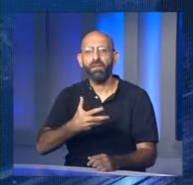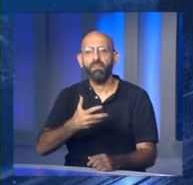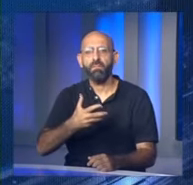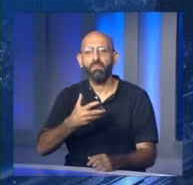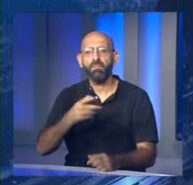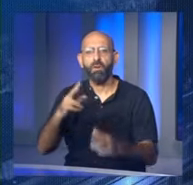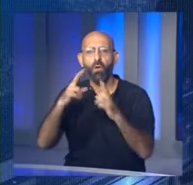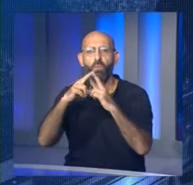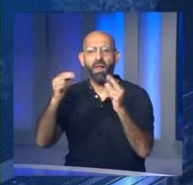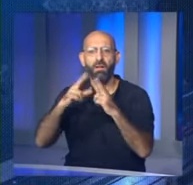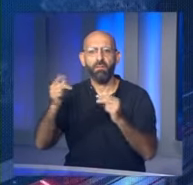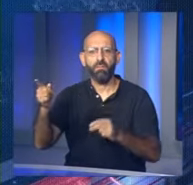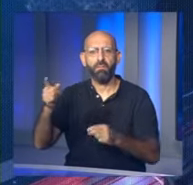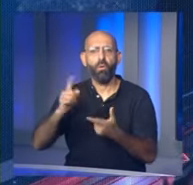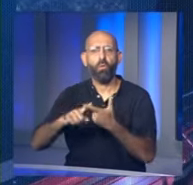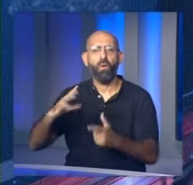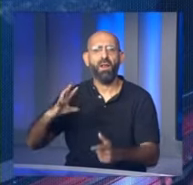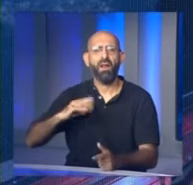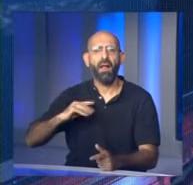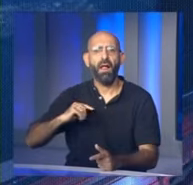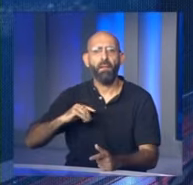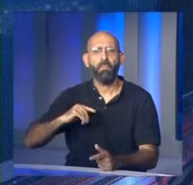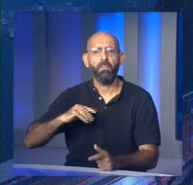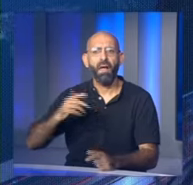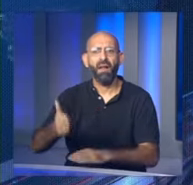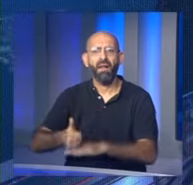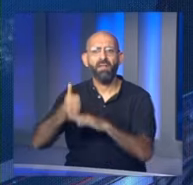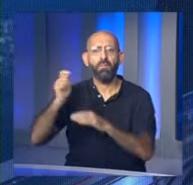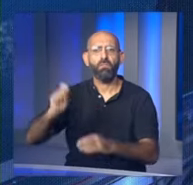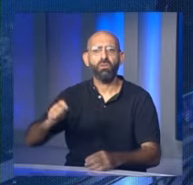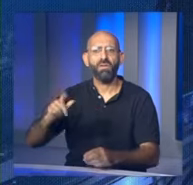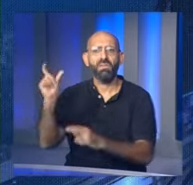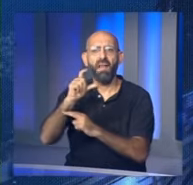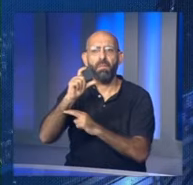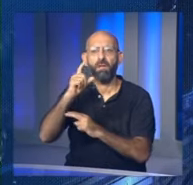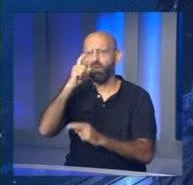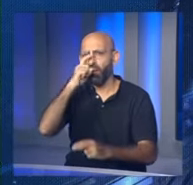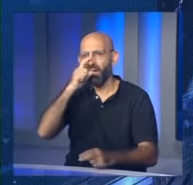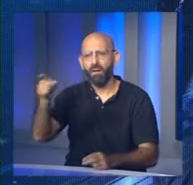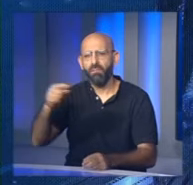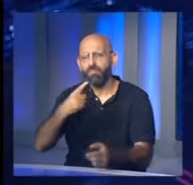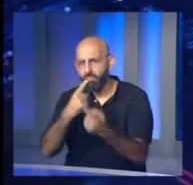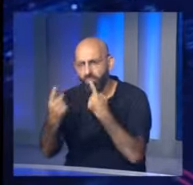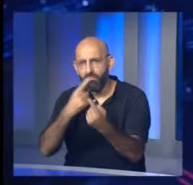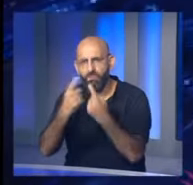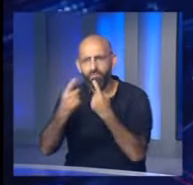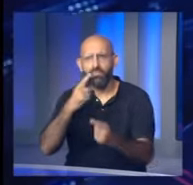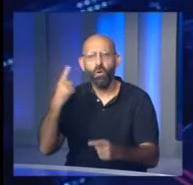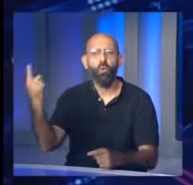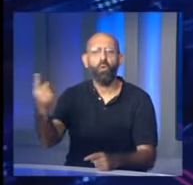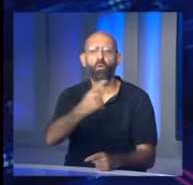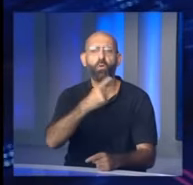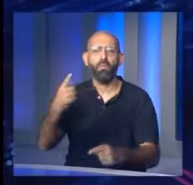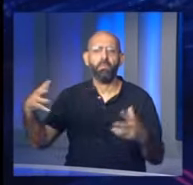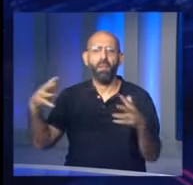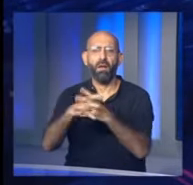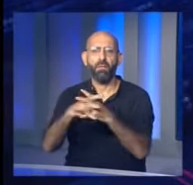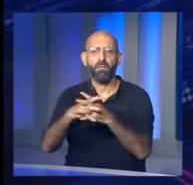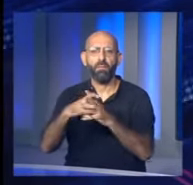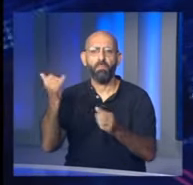اجرى شيخ العقل اتصالين بكل من مفتي الجمهوريه اللبنانيه الشيخ عبد اللطيف دريان ونائب رئيس المجلس الاسلاميه